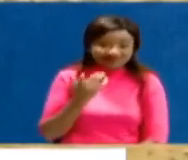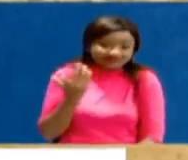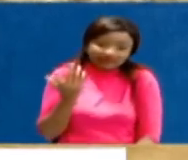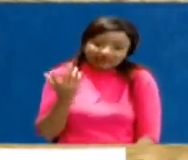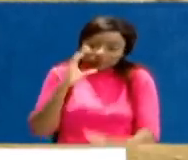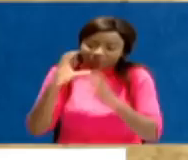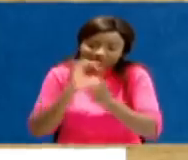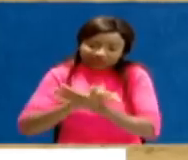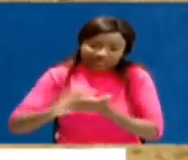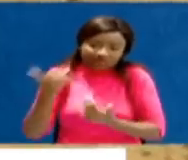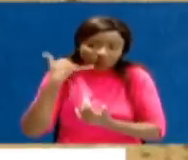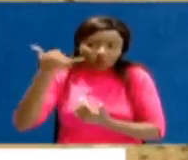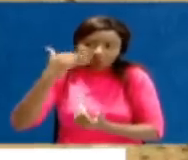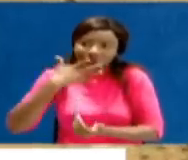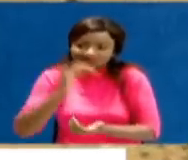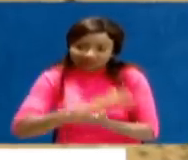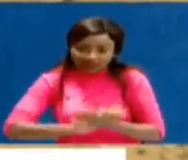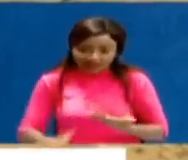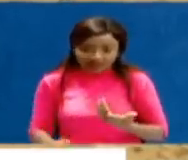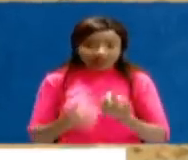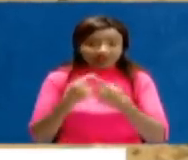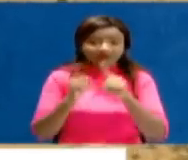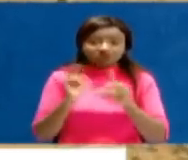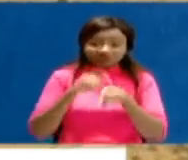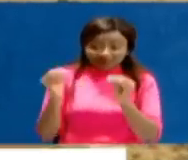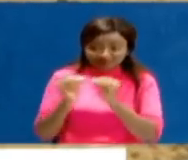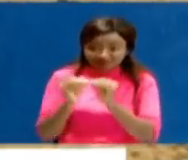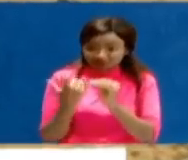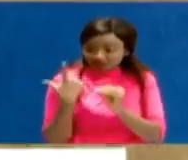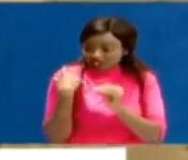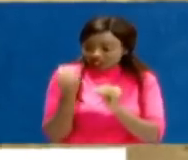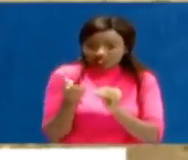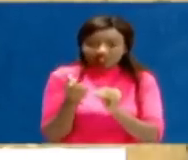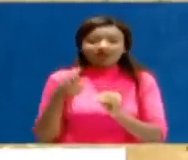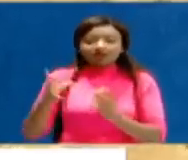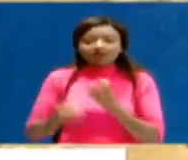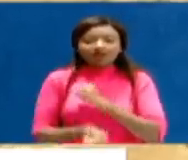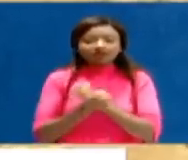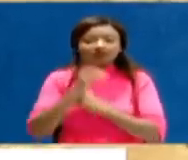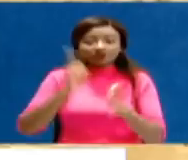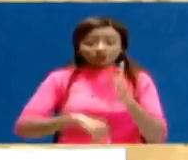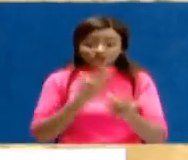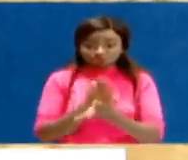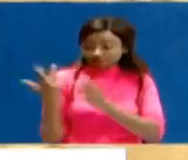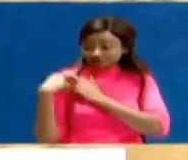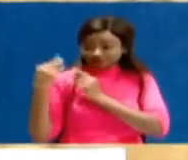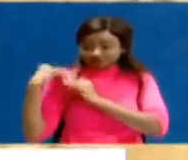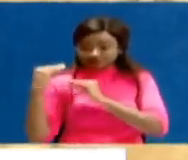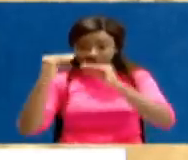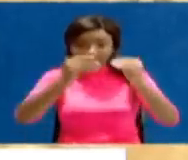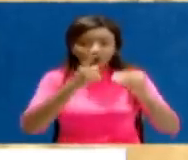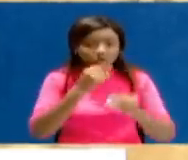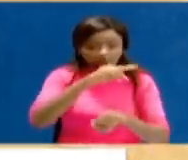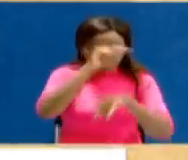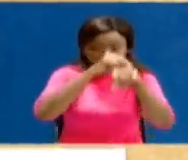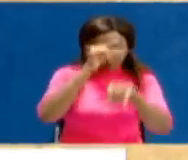mwamba, kwani hakupatikana kwa simu. Japo katika mikutano yake ya hapo awali, anasema kuwa ni jukumu la serikali ya kitaifa karabati